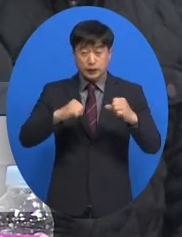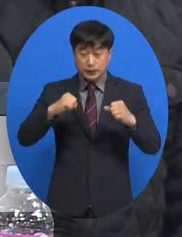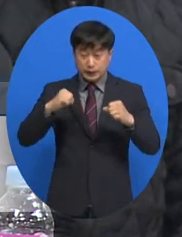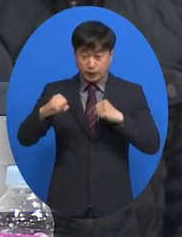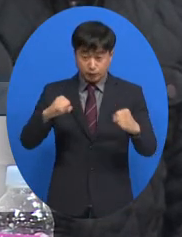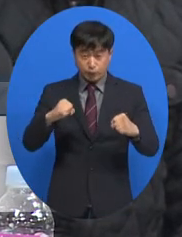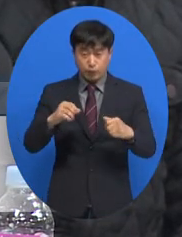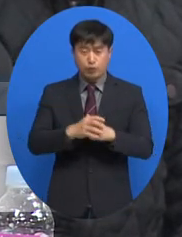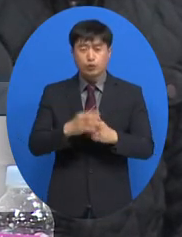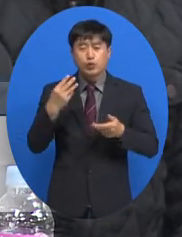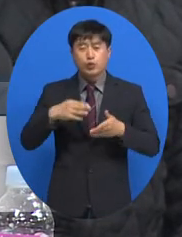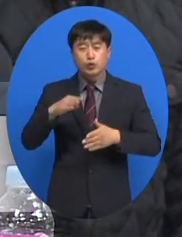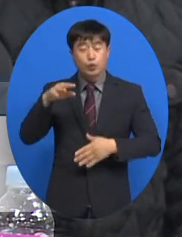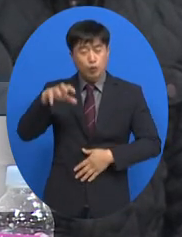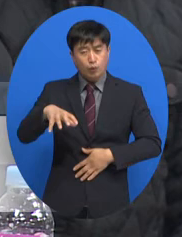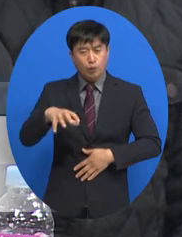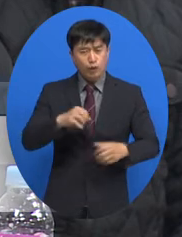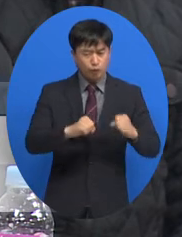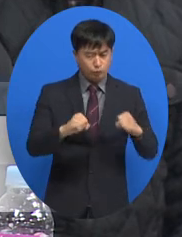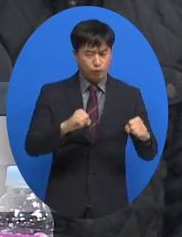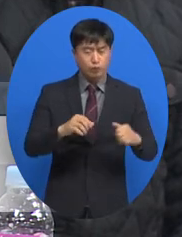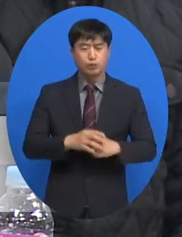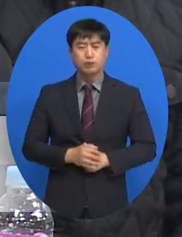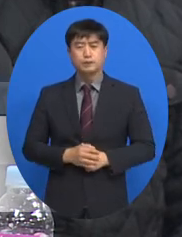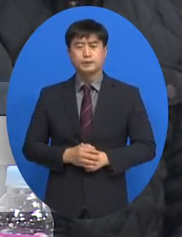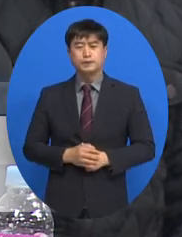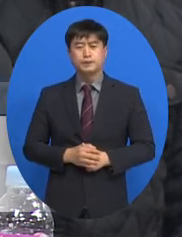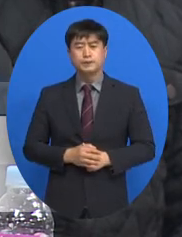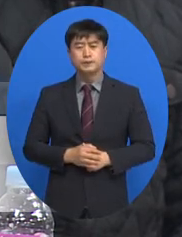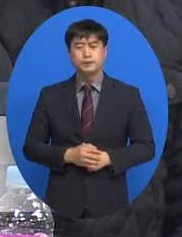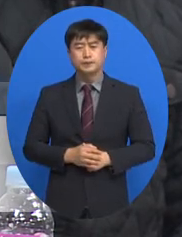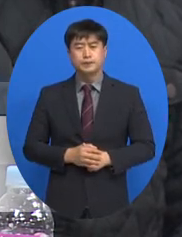겁니다. 경기도에서 그걸 이행을 했고요.